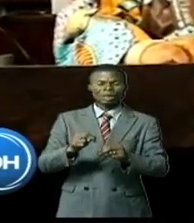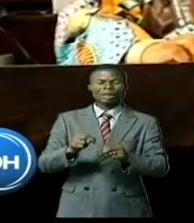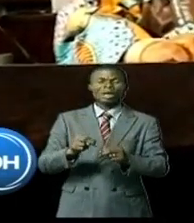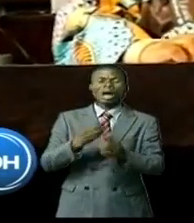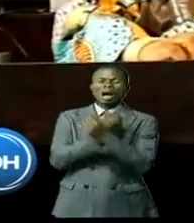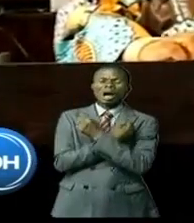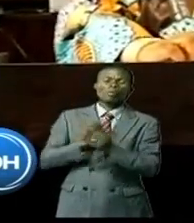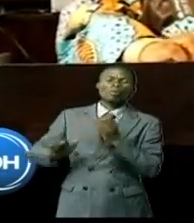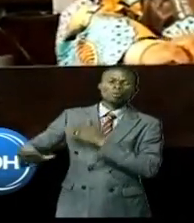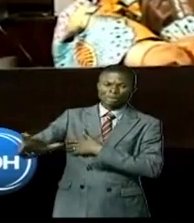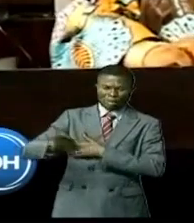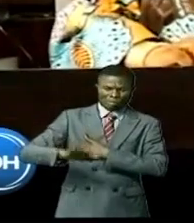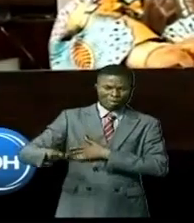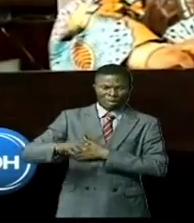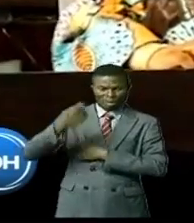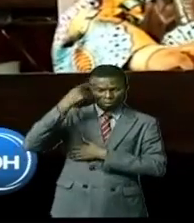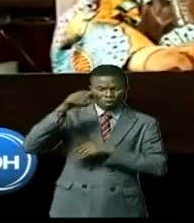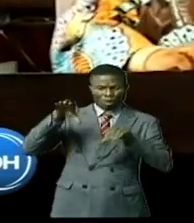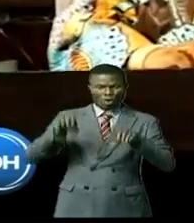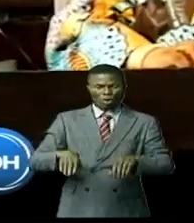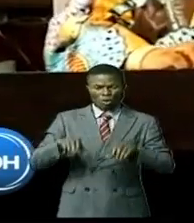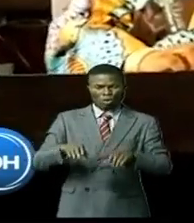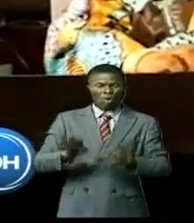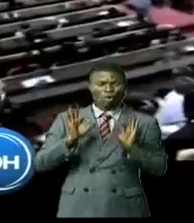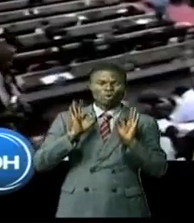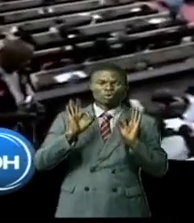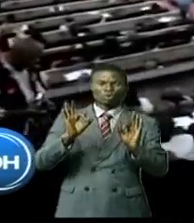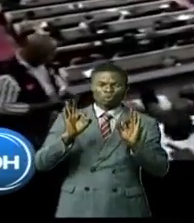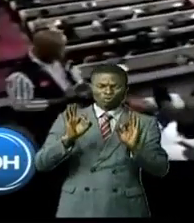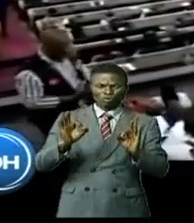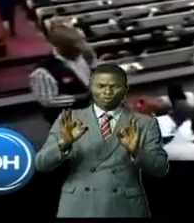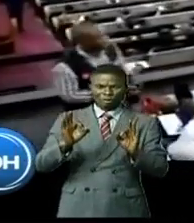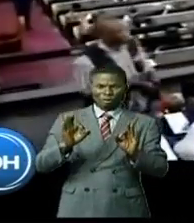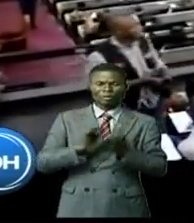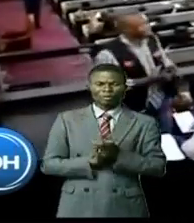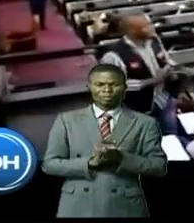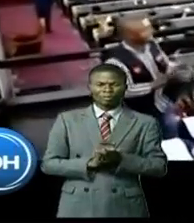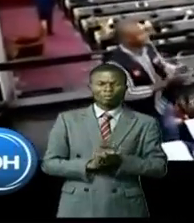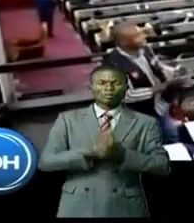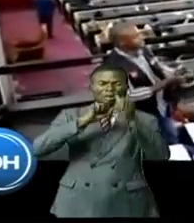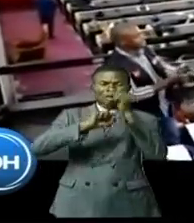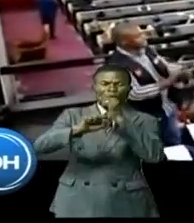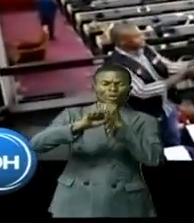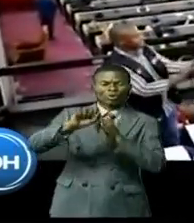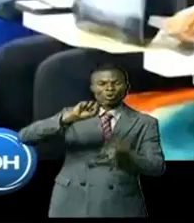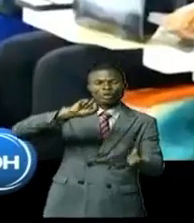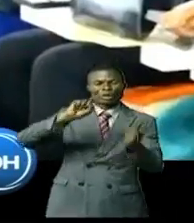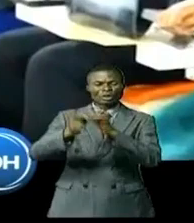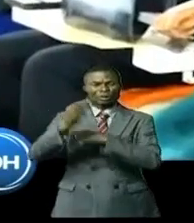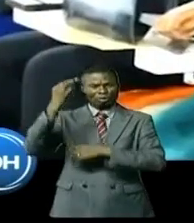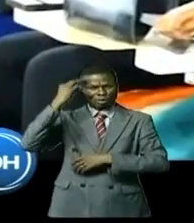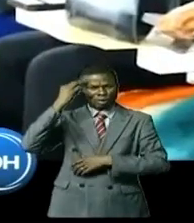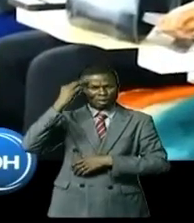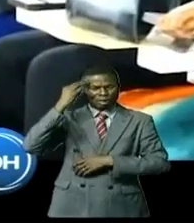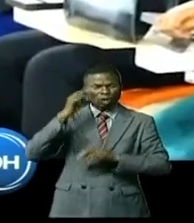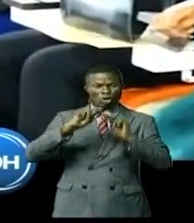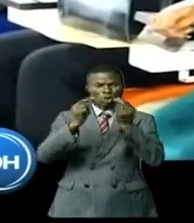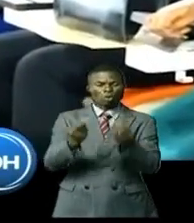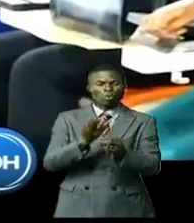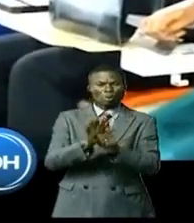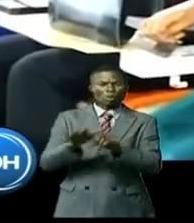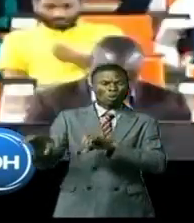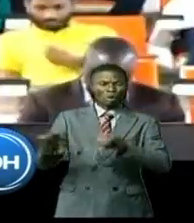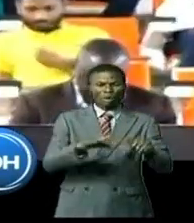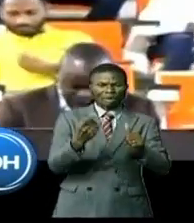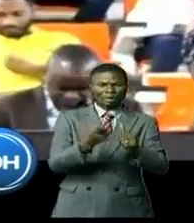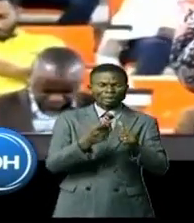patriotisme pour un Congo nouveau. Il convient de noter que cette campagne de changement de mentalité comprend une série d'activités,